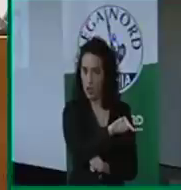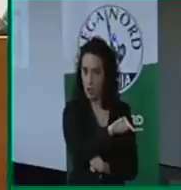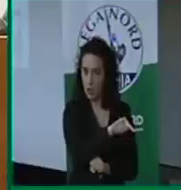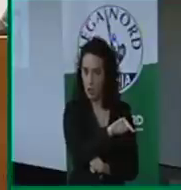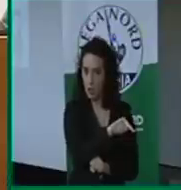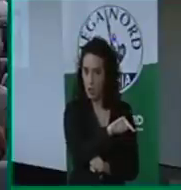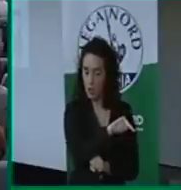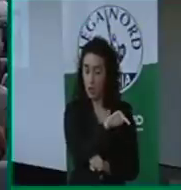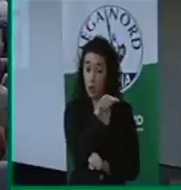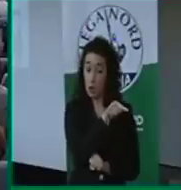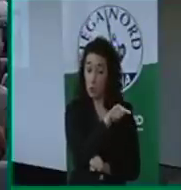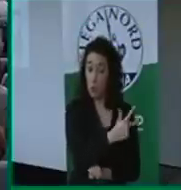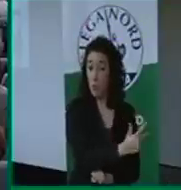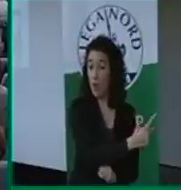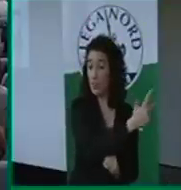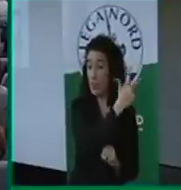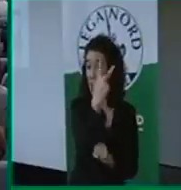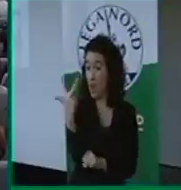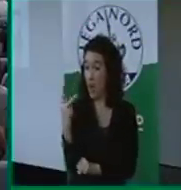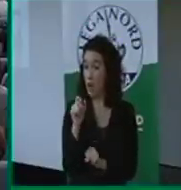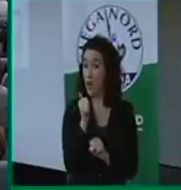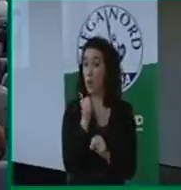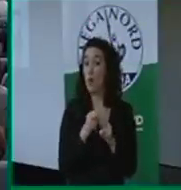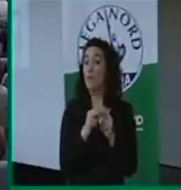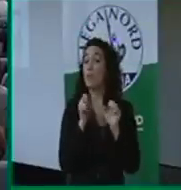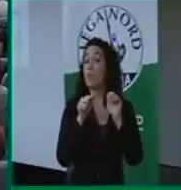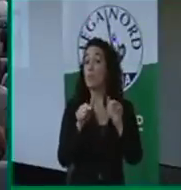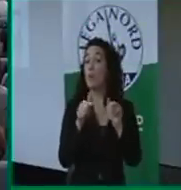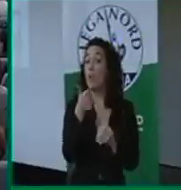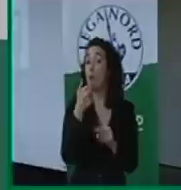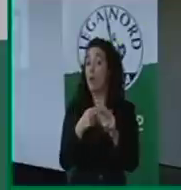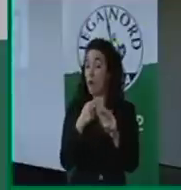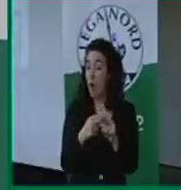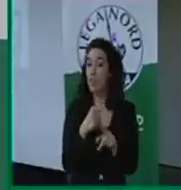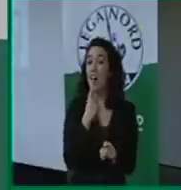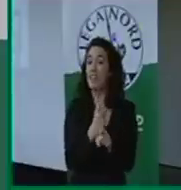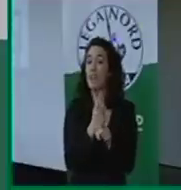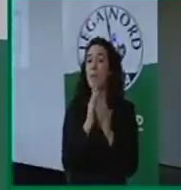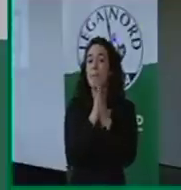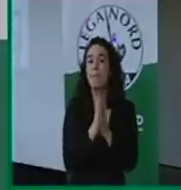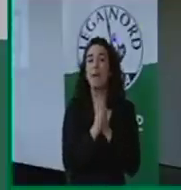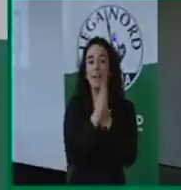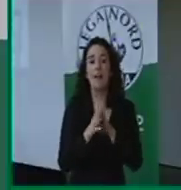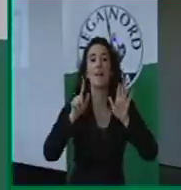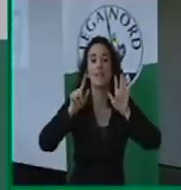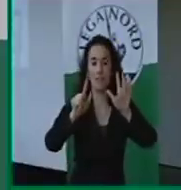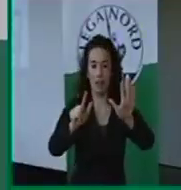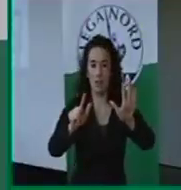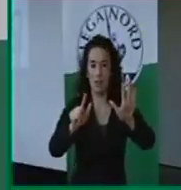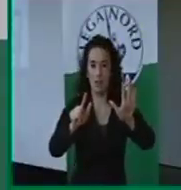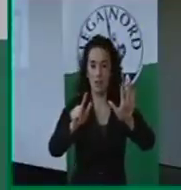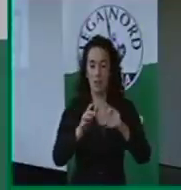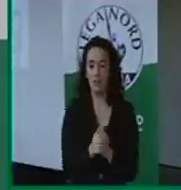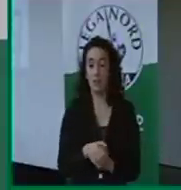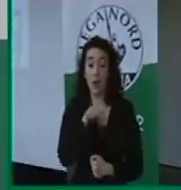3 anni tu una volta alla settimana dovrai recitare sette salmi penitenziali